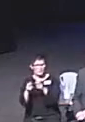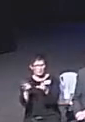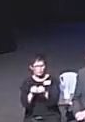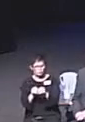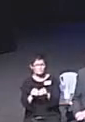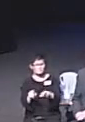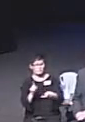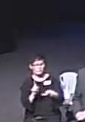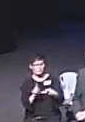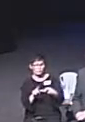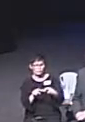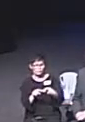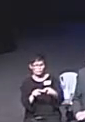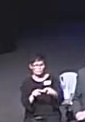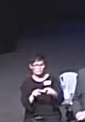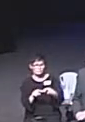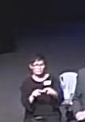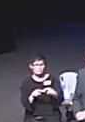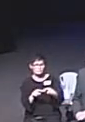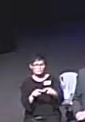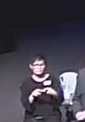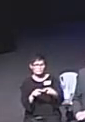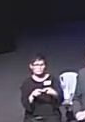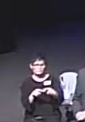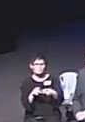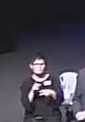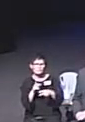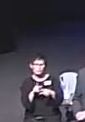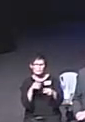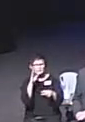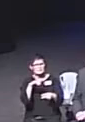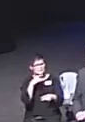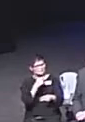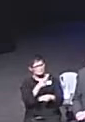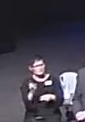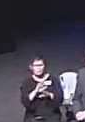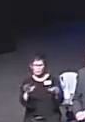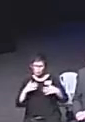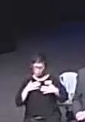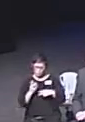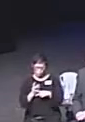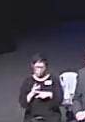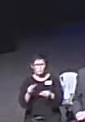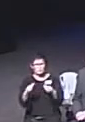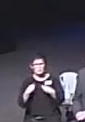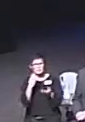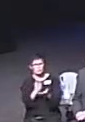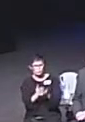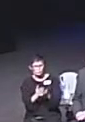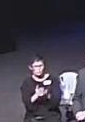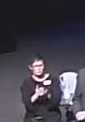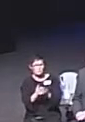Sitten kakkospointtina on, että annettaisiin ihmisille oikeus omaan kokemukseensa, ja